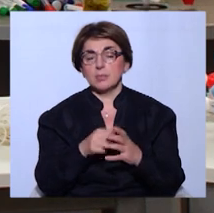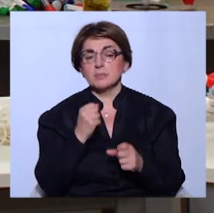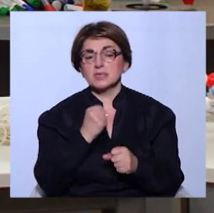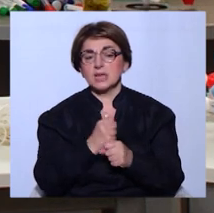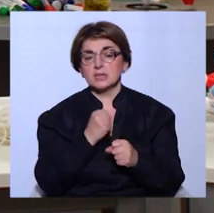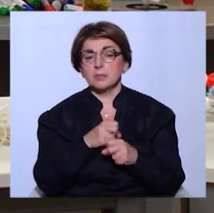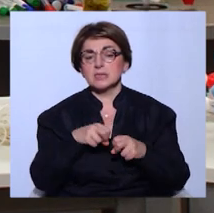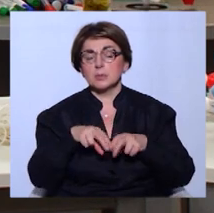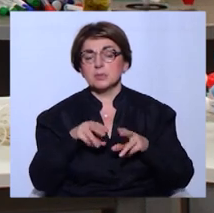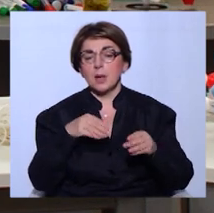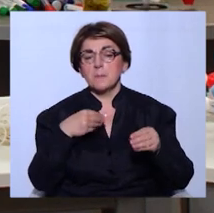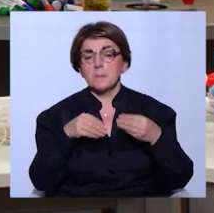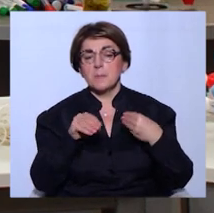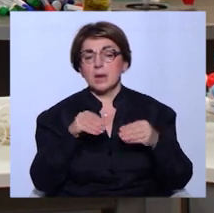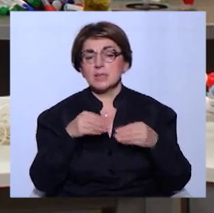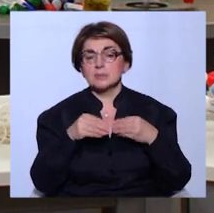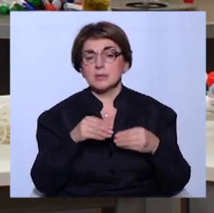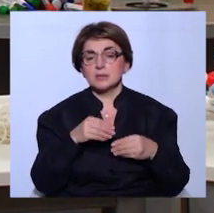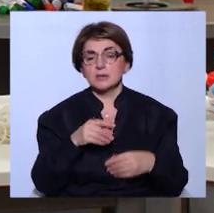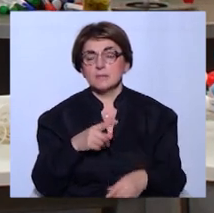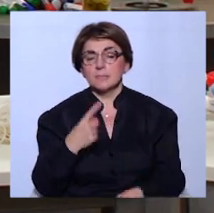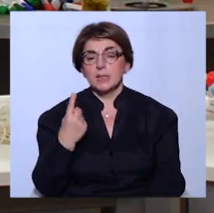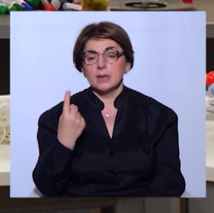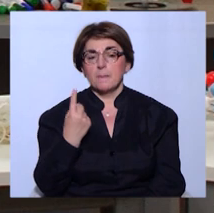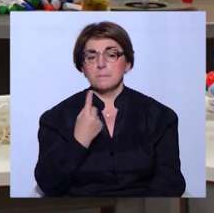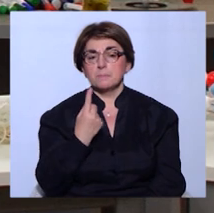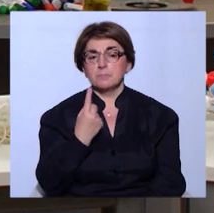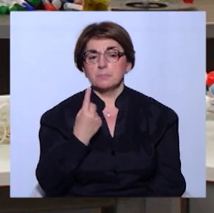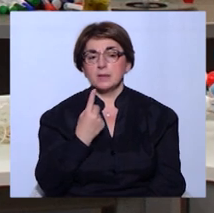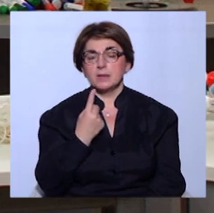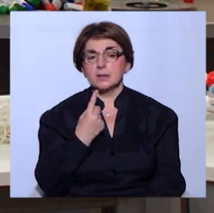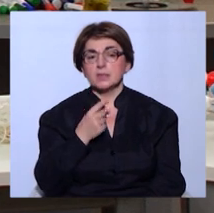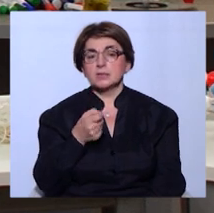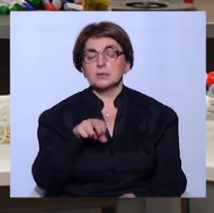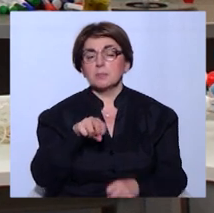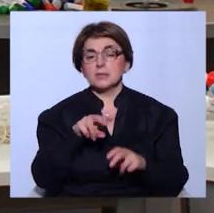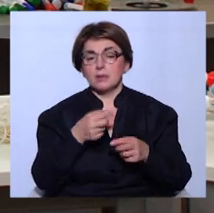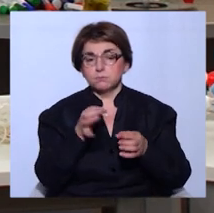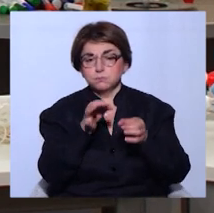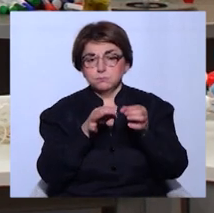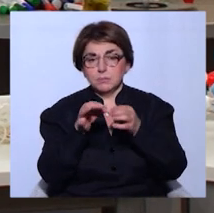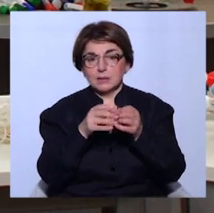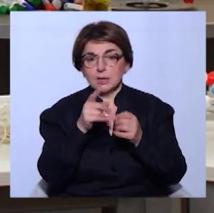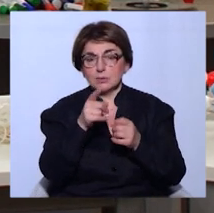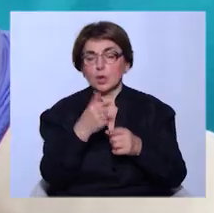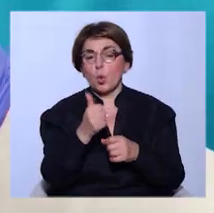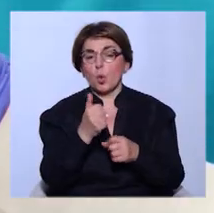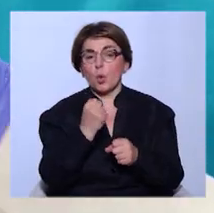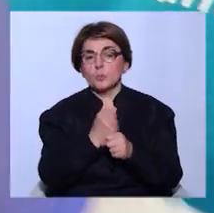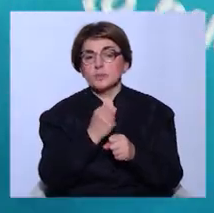საშუალებით მზადდება პლასმასები და მე მინდა პირველადი გრანულები გაჩვენოთ, აი